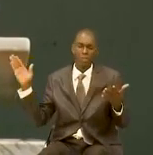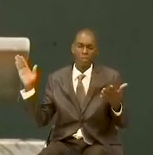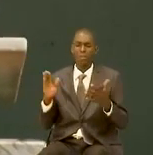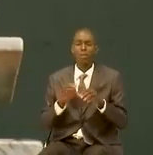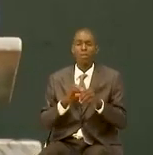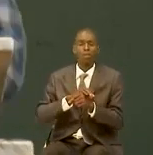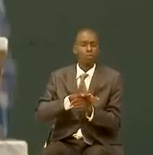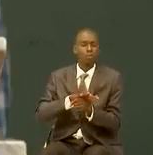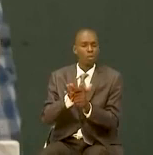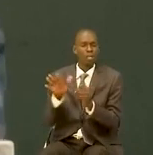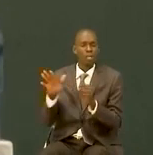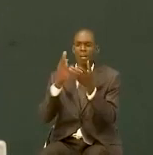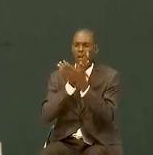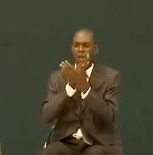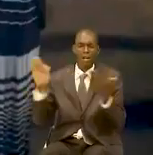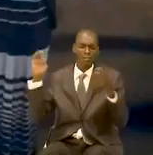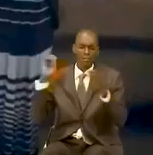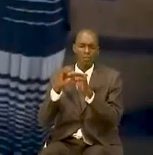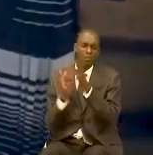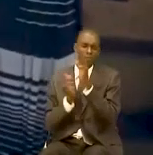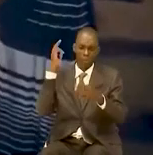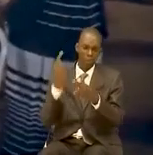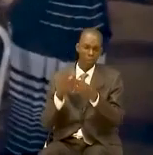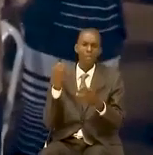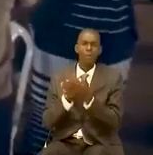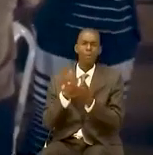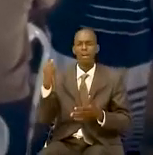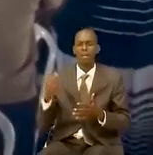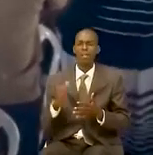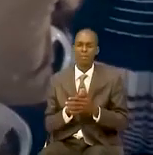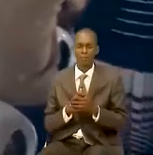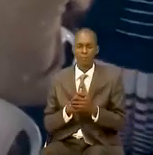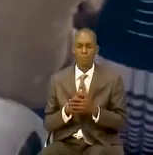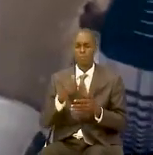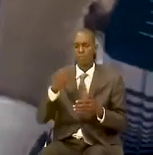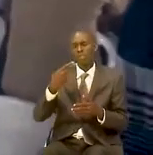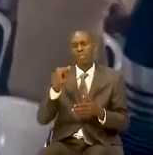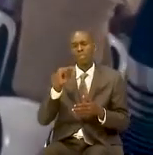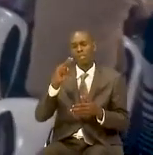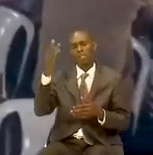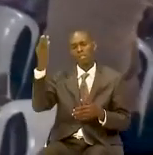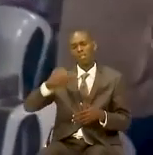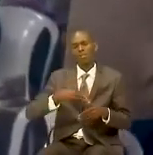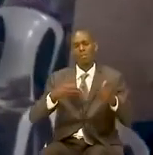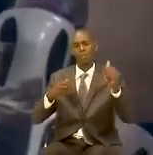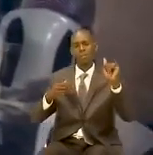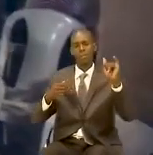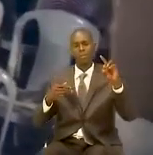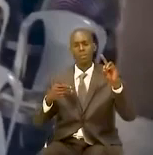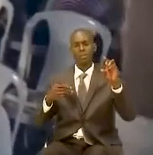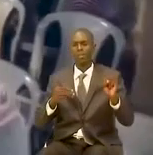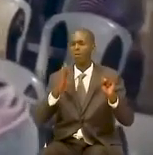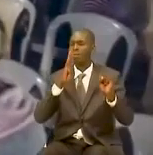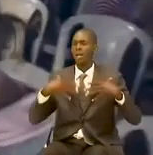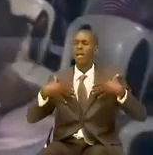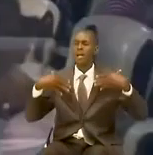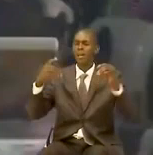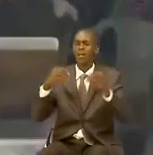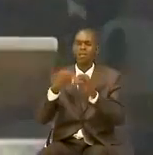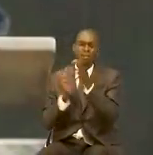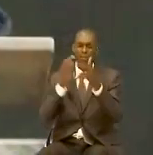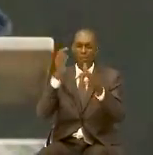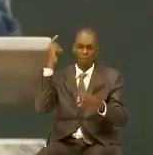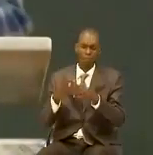nje COVID gbafue n'aha Jizọs. Nje HIV ka gwọọ gị n'aha Jizọs.